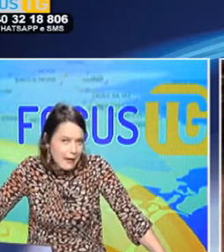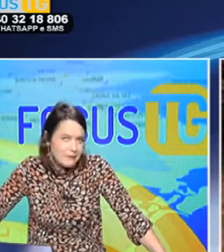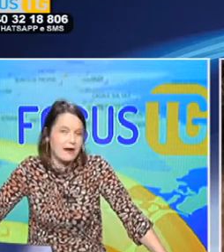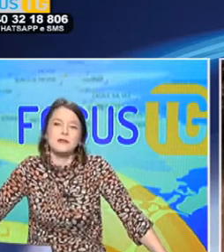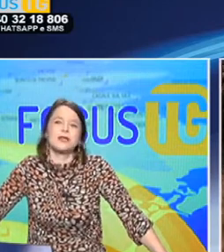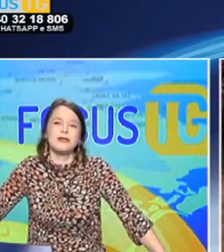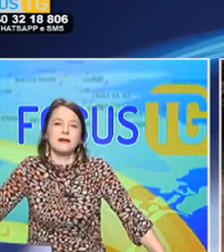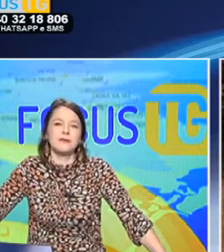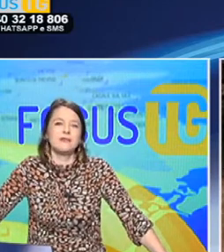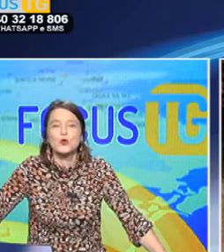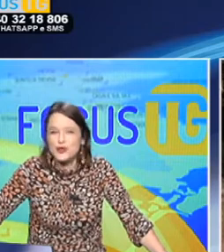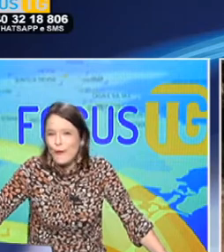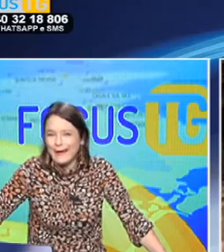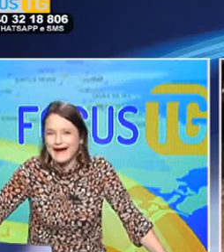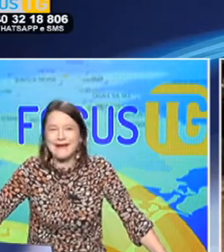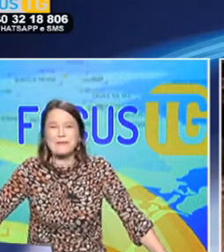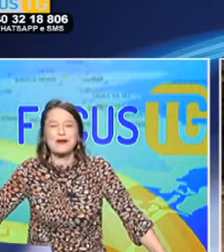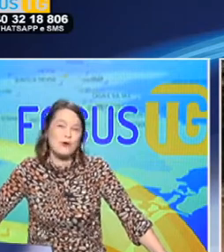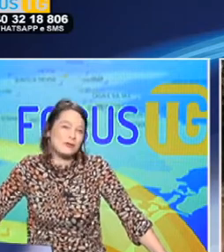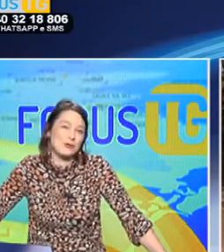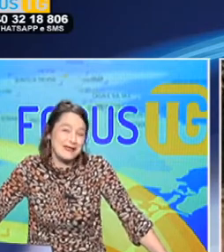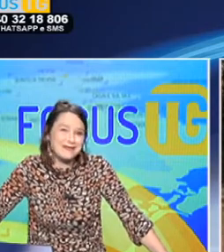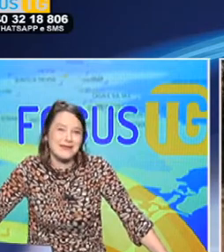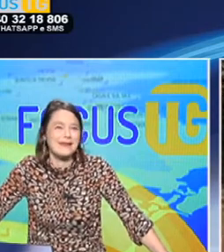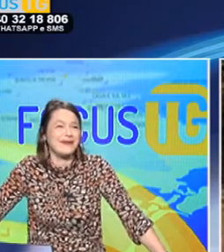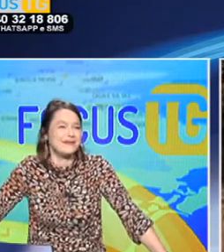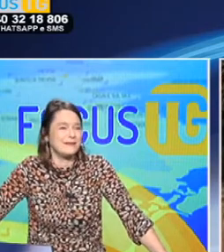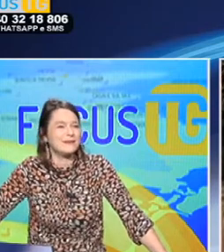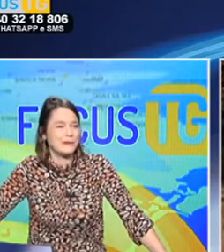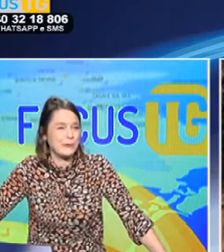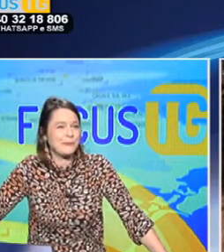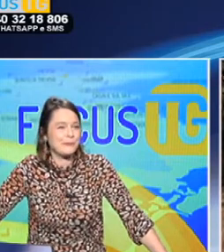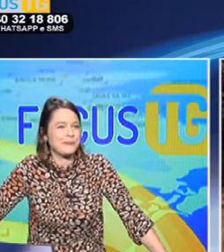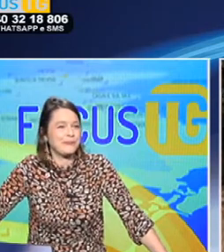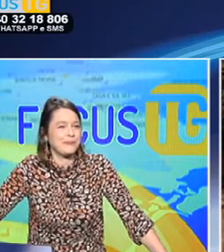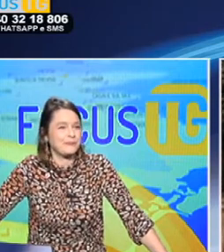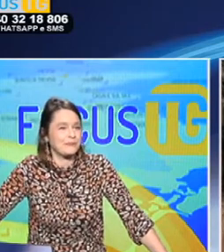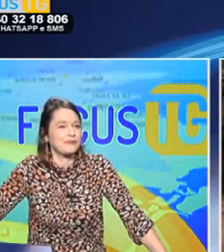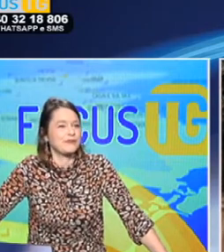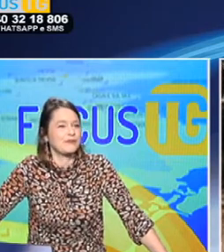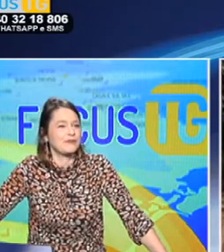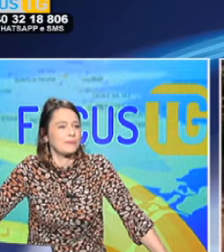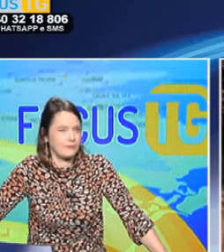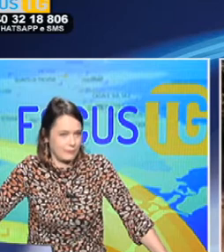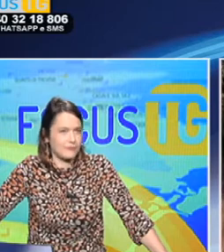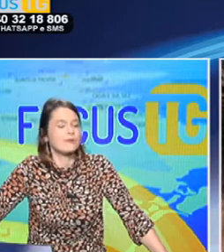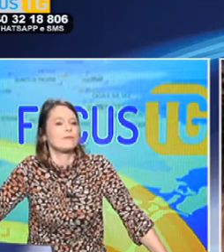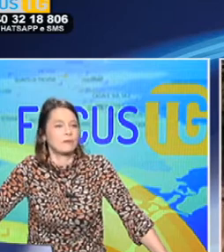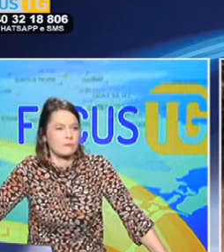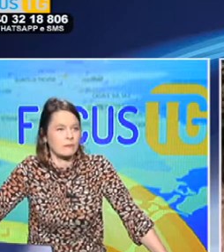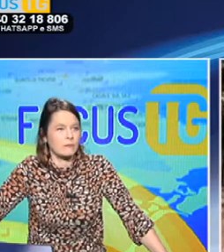tanta rabbia, c'è delusione anche per come sono stati trattati. Allora, non erano a Roma, però c'è stato anche a